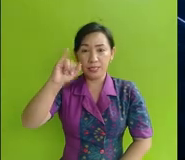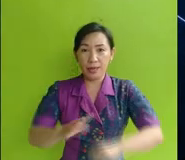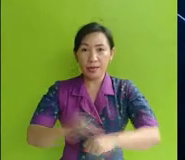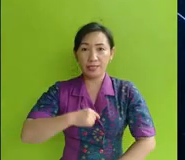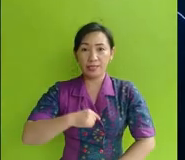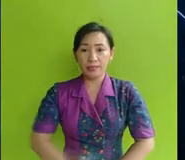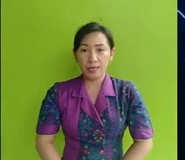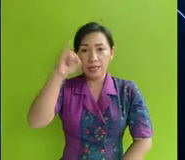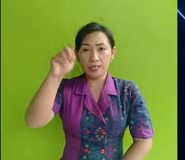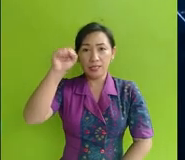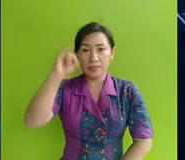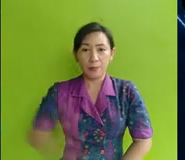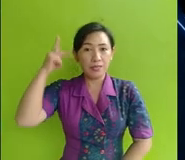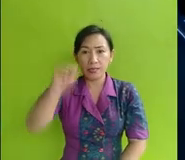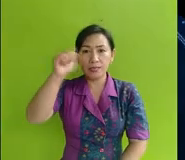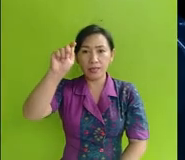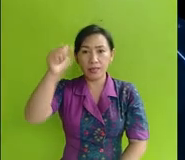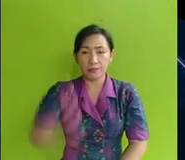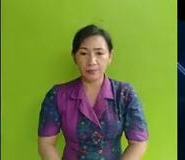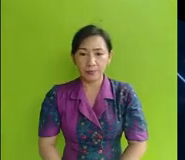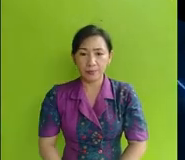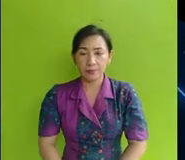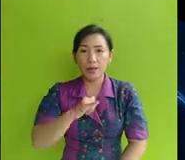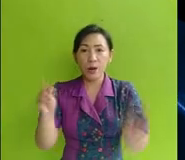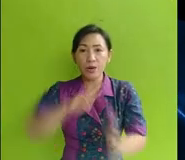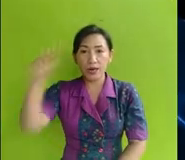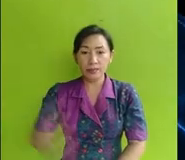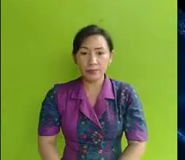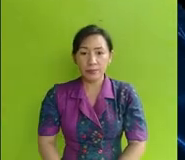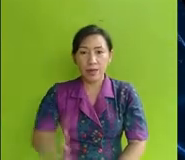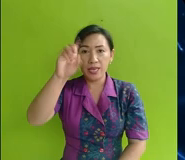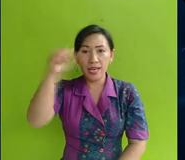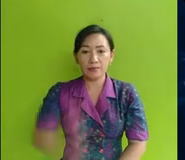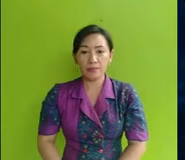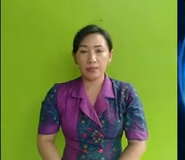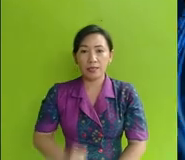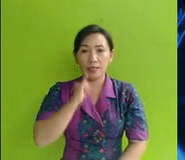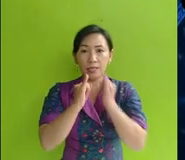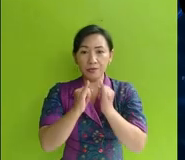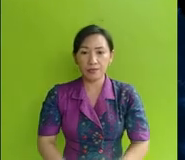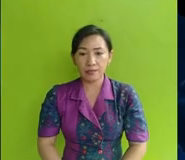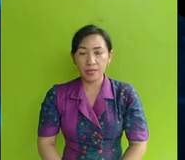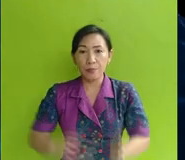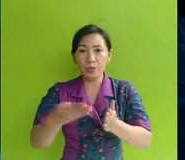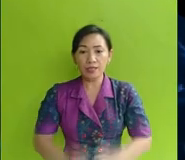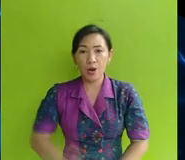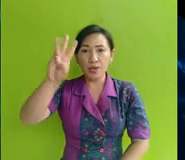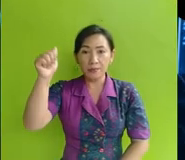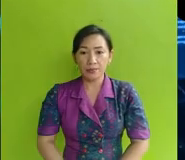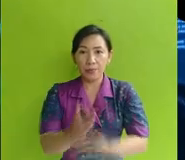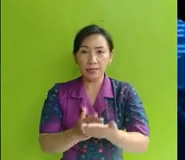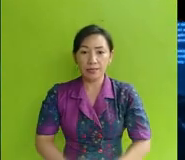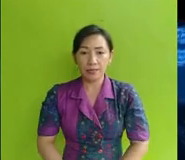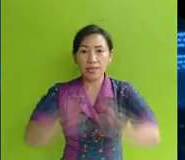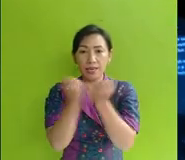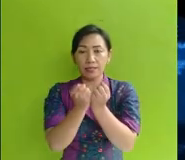Kami berinovasi dengan aplikasi SIATA, Sistem Informasi Auto Respon dan Tanggap, yang merupakan media interaktif melalui